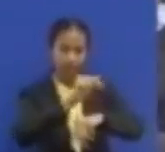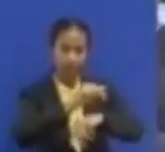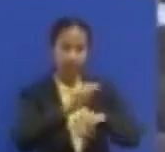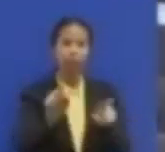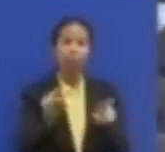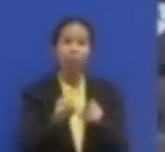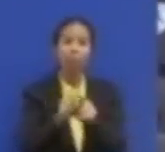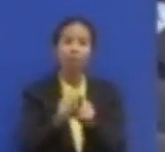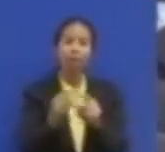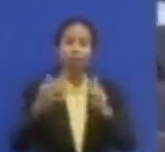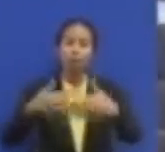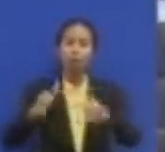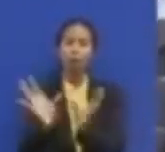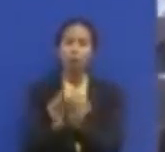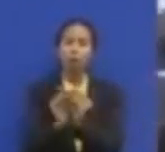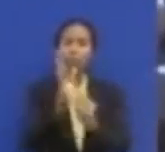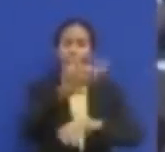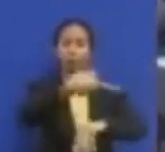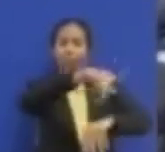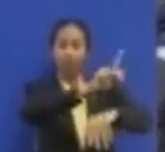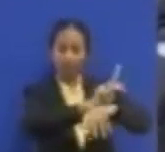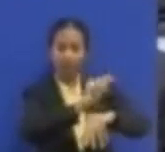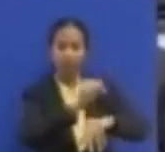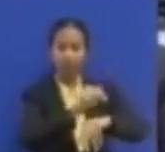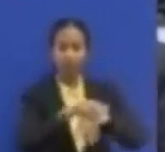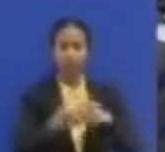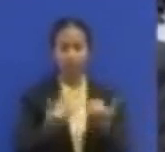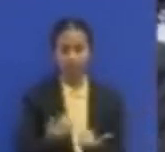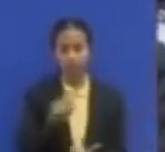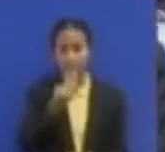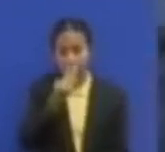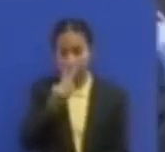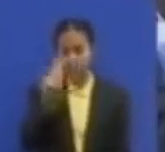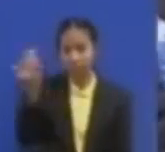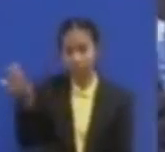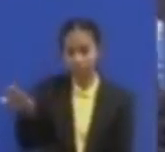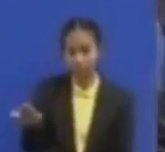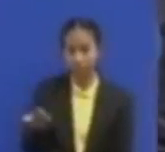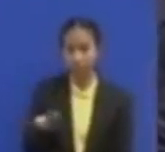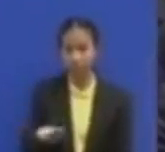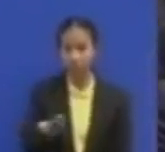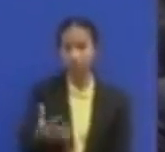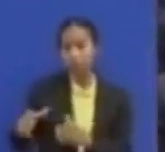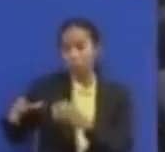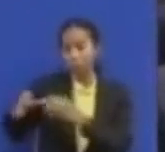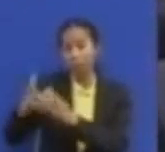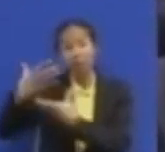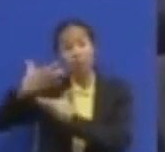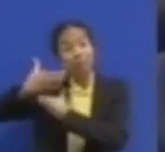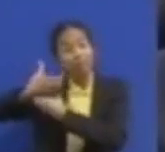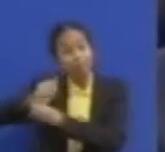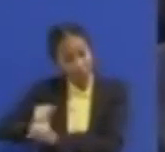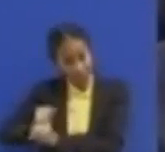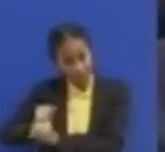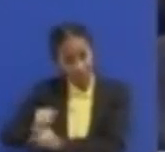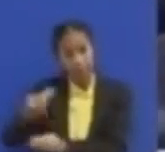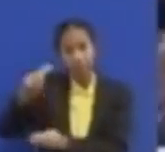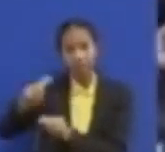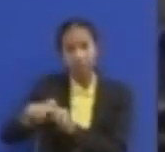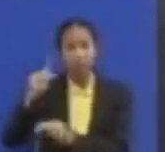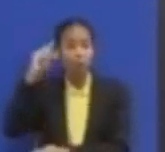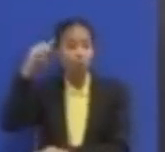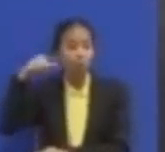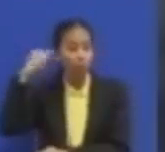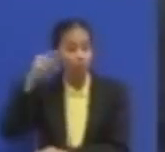ายนิติบัญญัตินะครับในภาพที่เห็นขณะนี้เป็นในส่วนของซีฝั่งประชาธิปัตย ์ นะครับเราเห็นคุณหญิงกัลยาโสภณพานิชคุณพีร